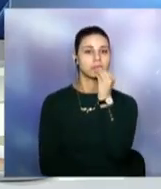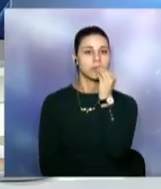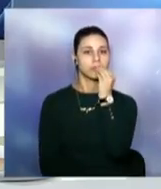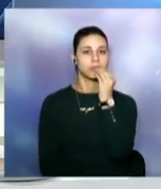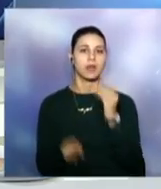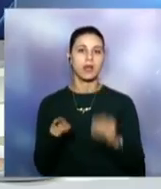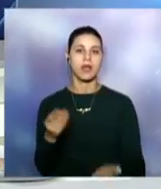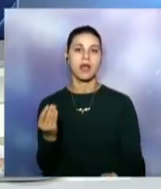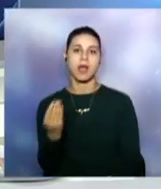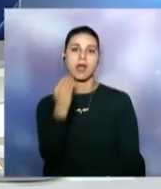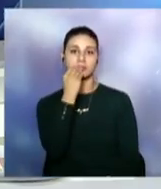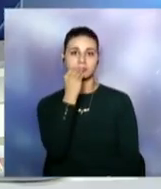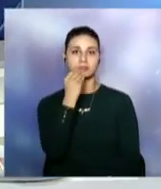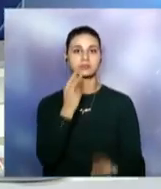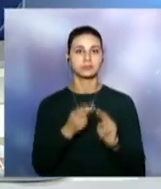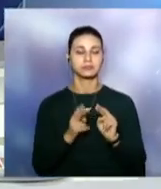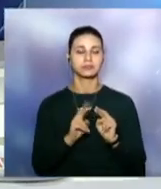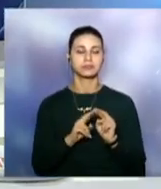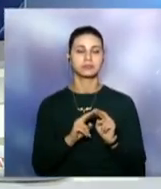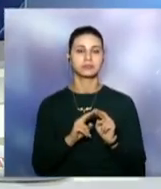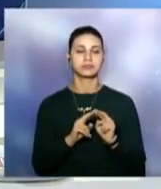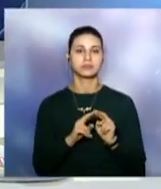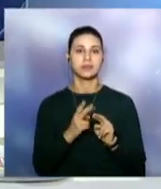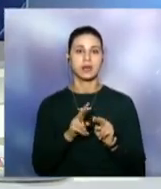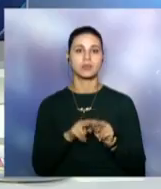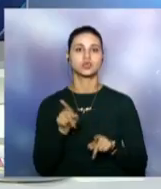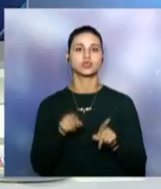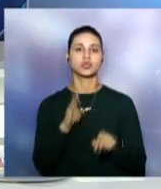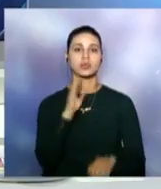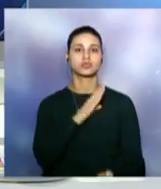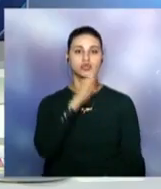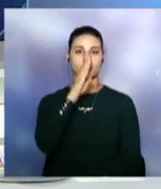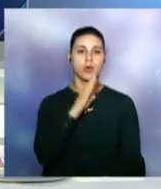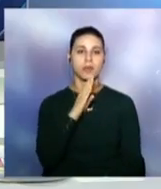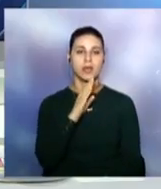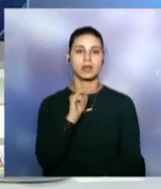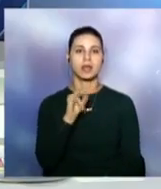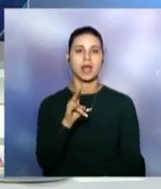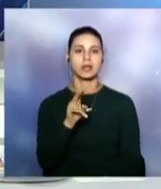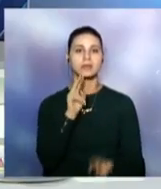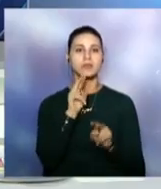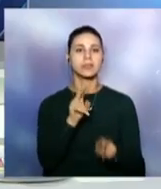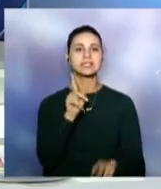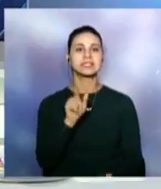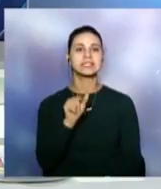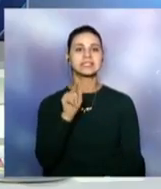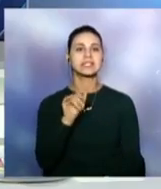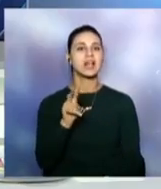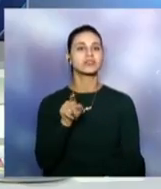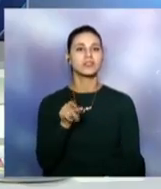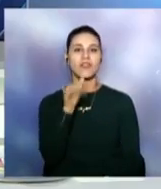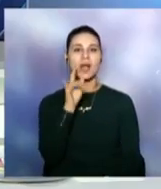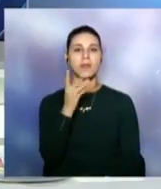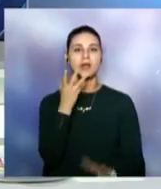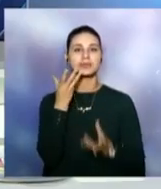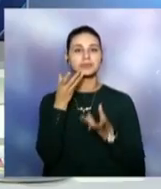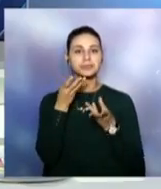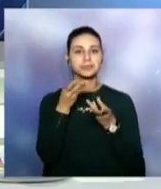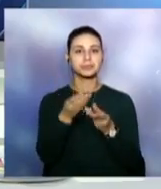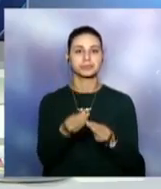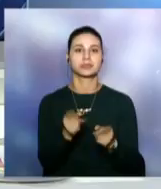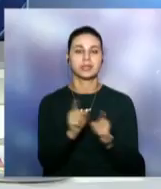ისიც ჩაიდოს პირში და ამას ზოგჯერ მშობელი ან მომვლელი იყენებს იმისათვის, რომ ბავშვის